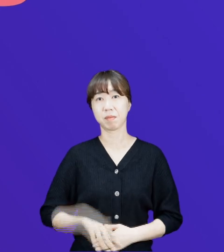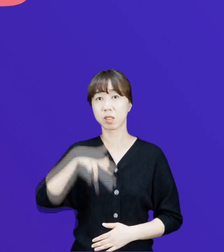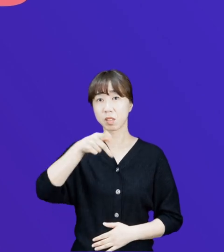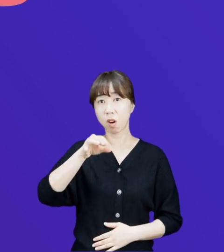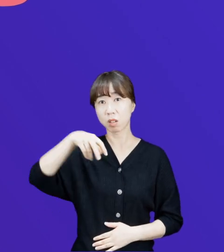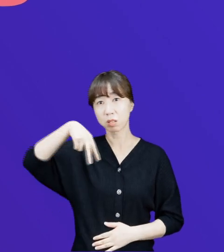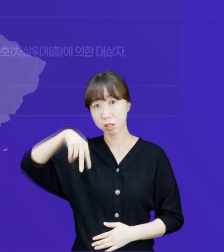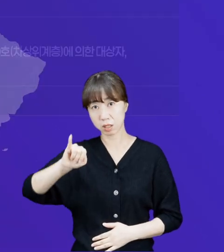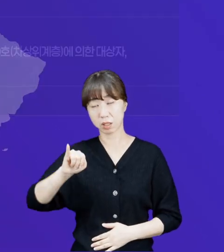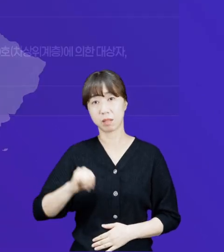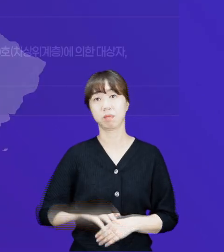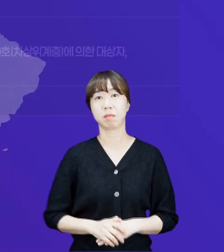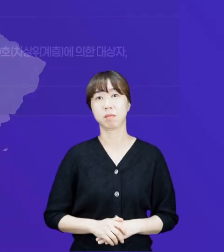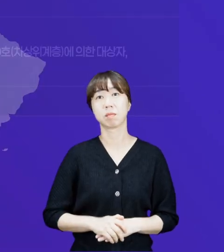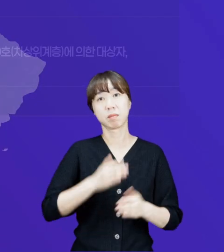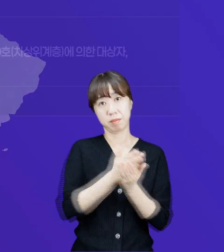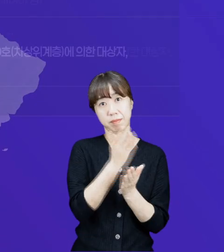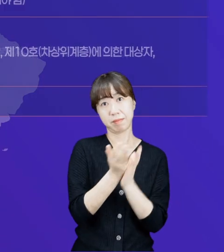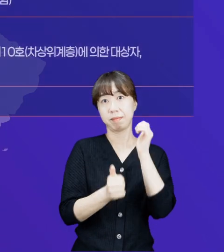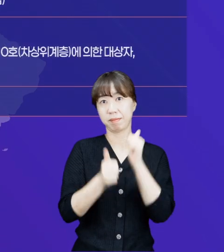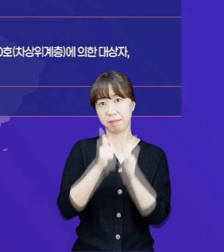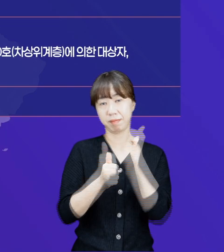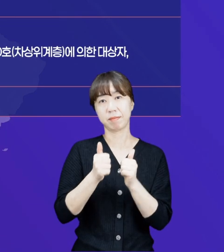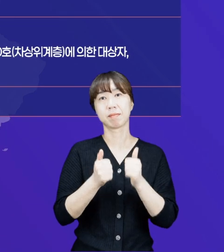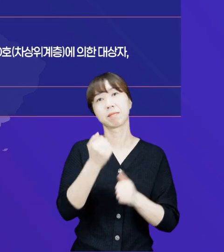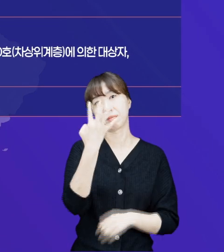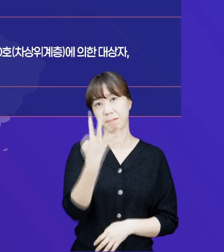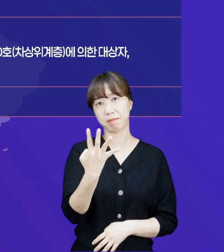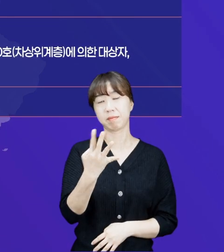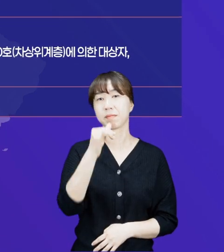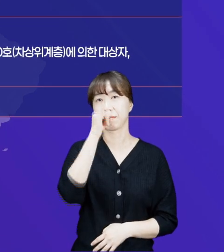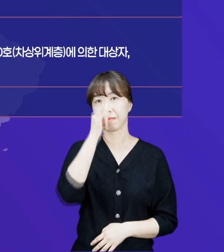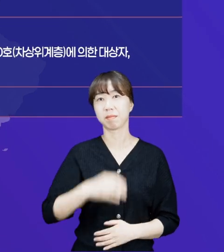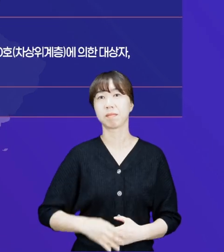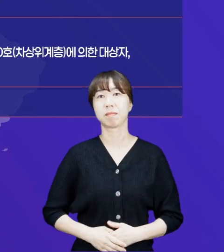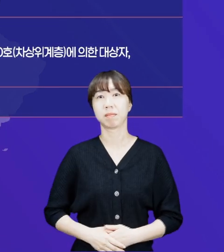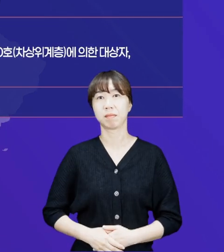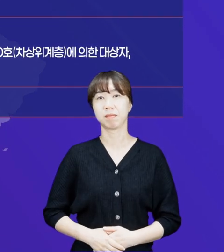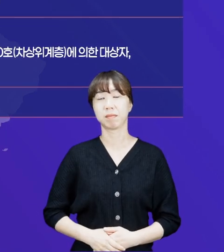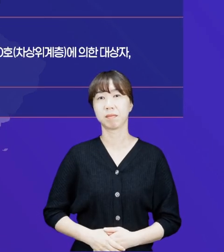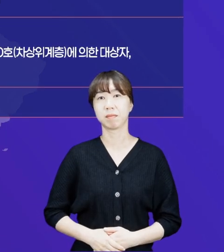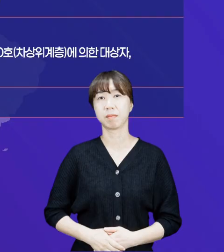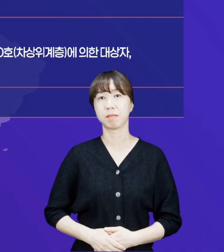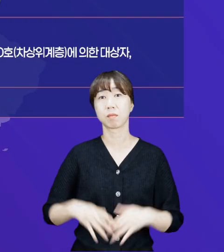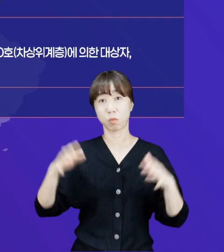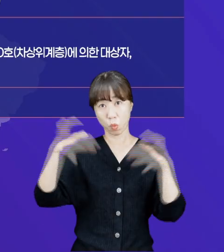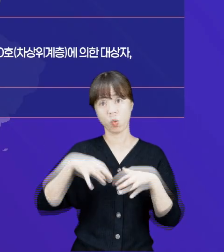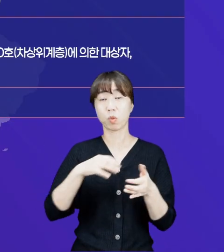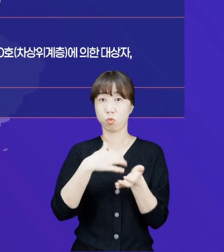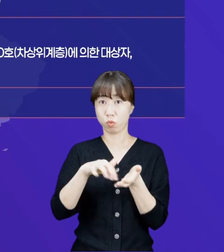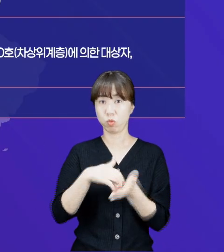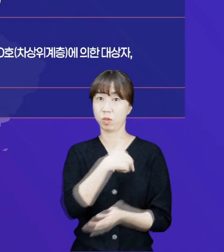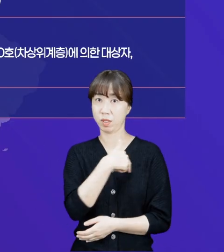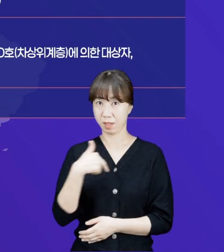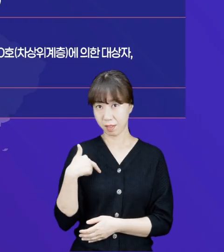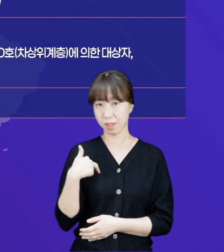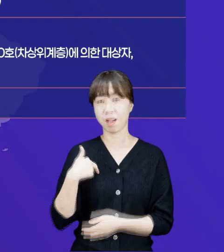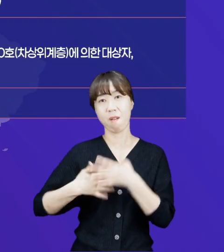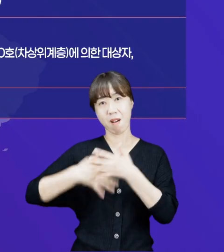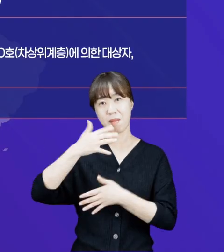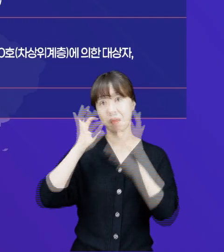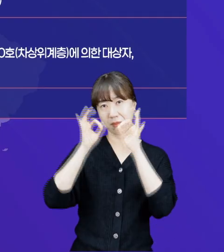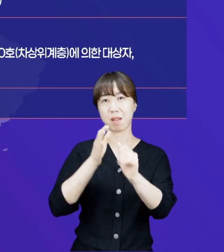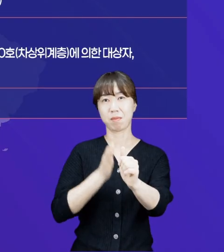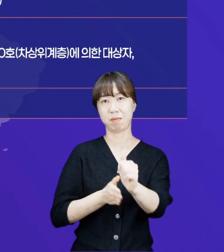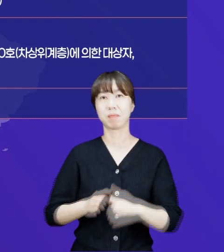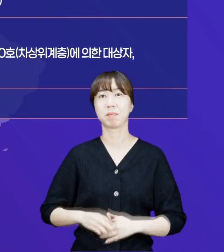안내드리겠습니다. 정시는 일반 전형, 지역인재 전형, 지역인재 전형, 교과 일반 전형으로 나뉘며 모집 인원과 세부 지원